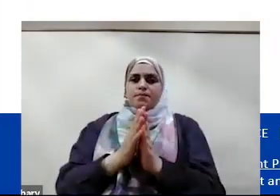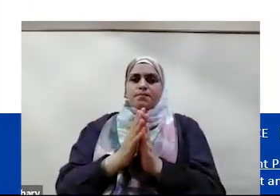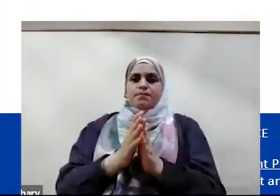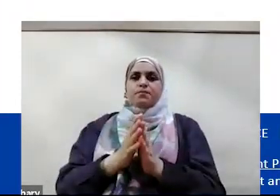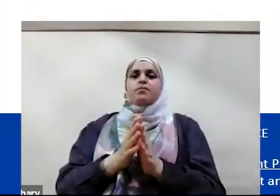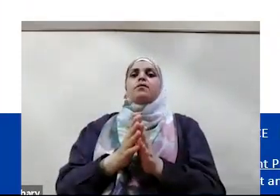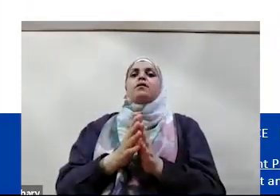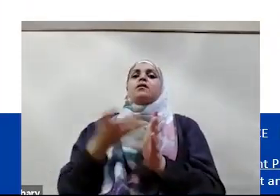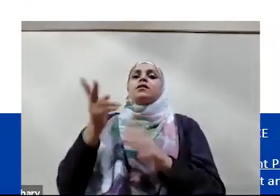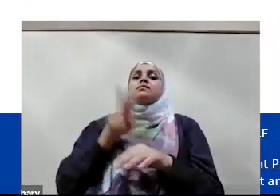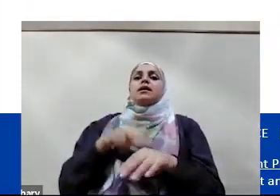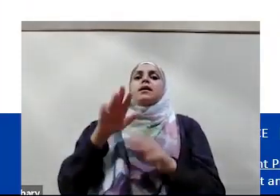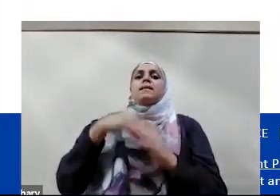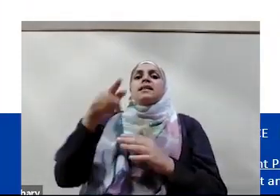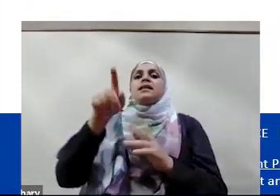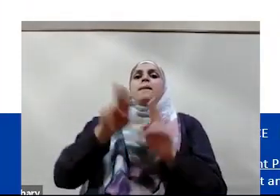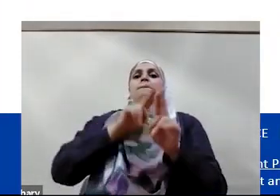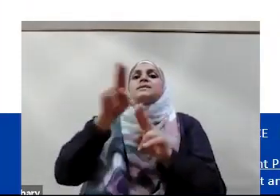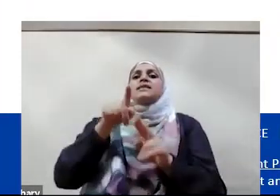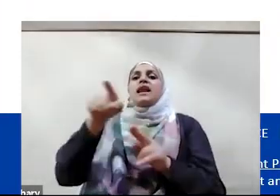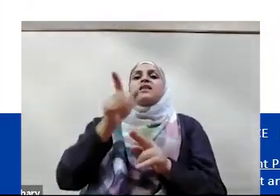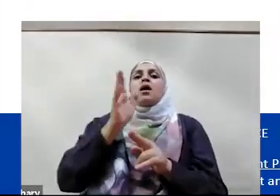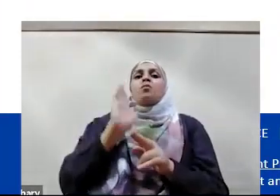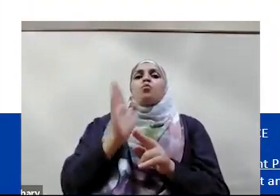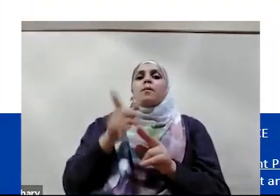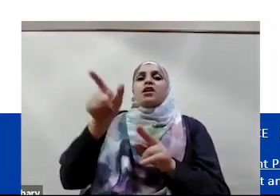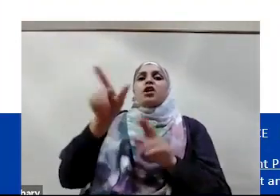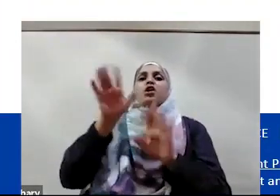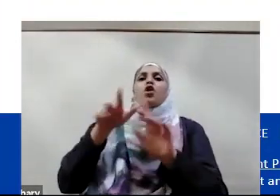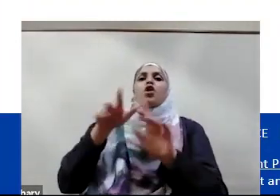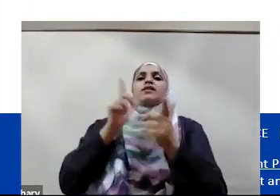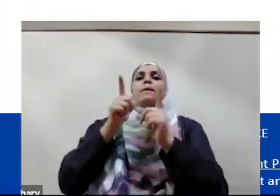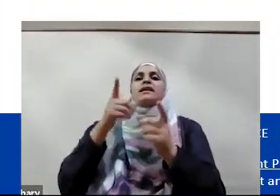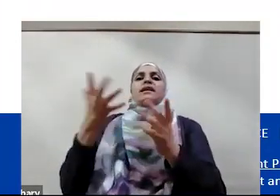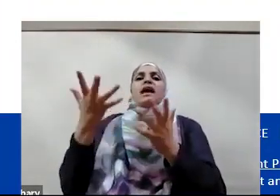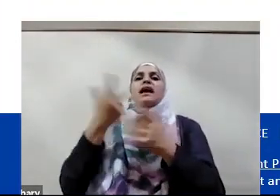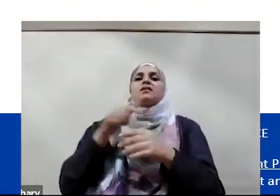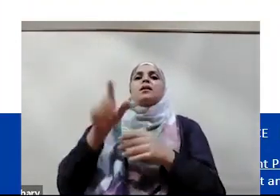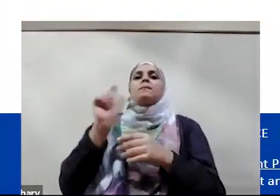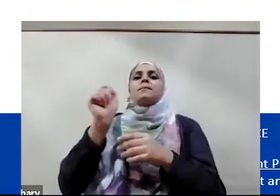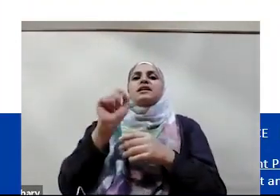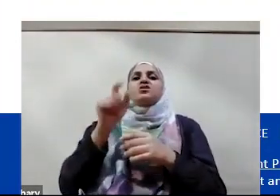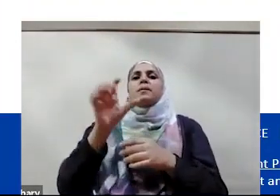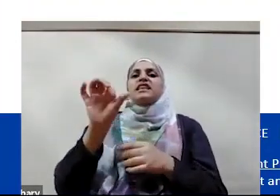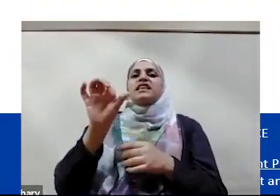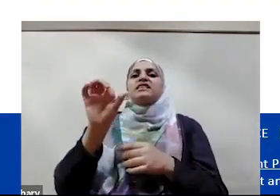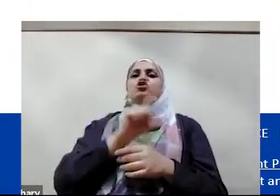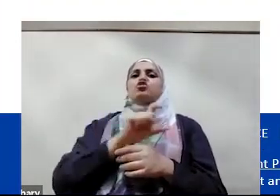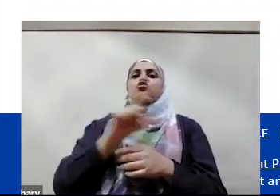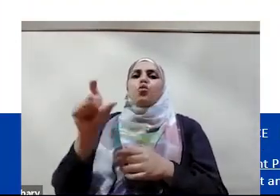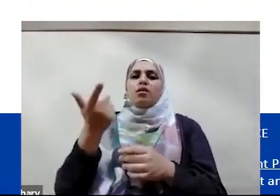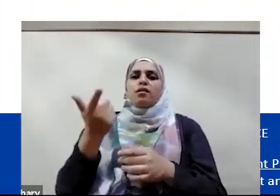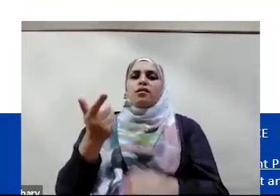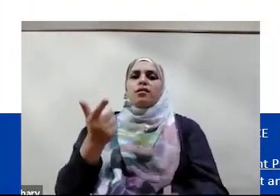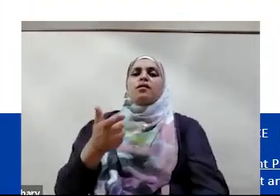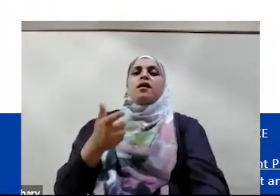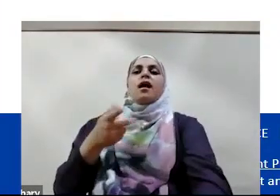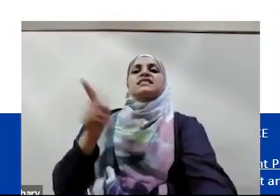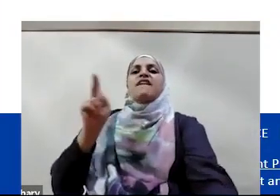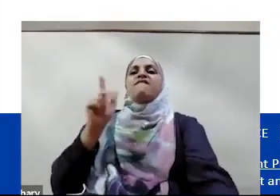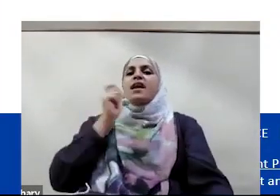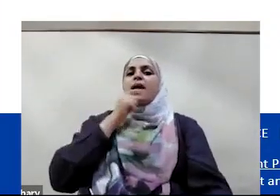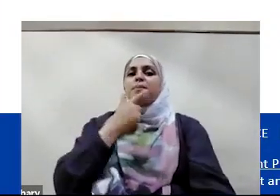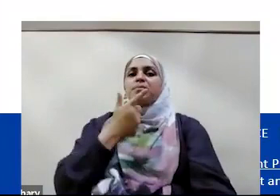مدة بعد كده بيسألكم انتوا ناويين تقعدوا في أمريكا قد إيه، فبنقول مثلا 9 شهور. هتوصلوا إمتى؟